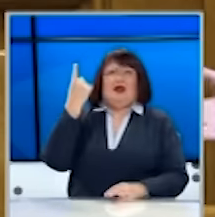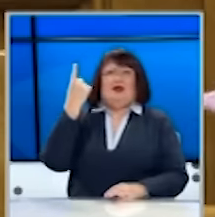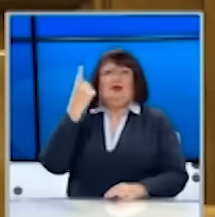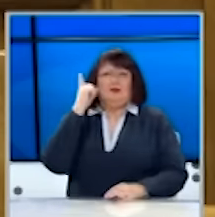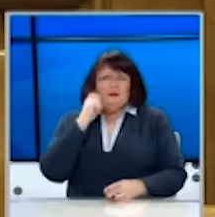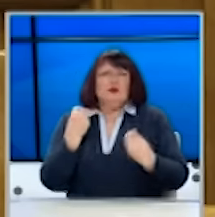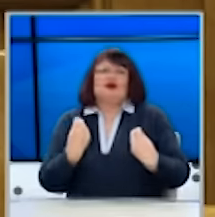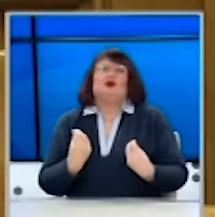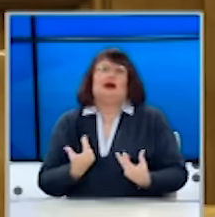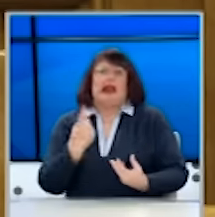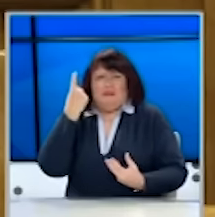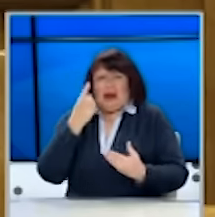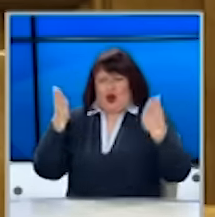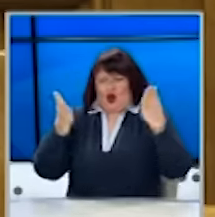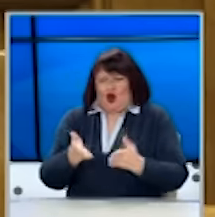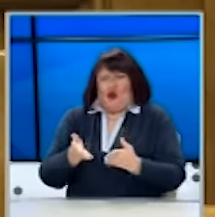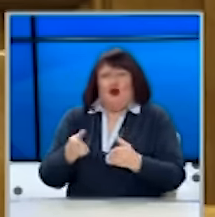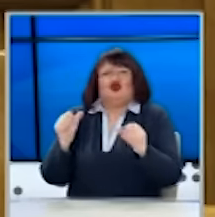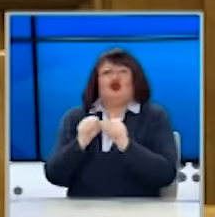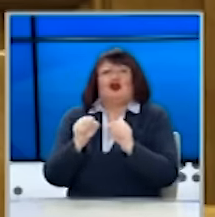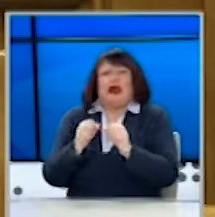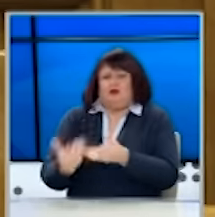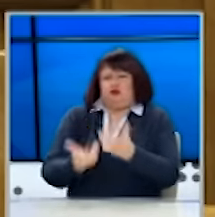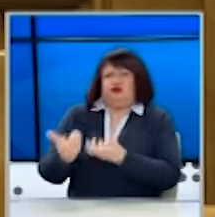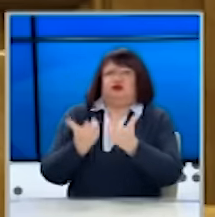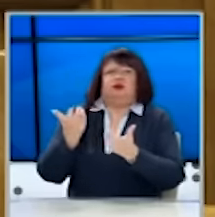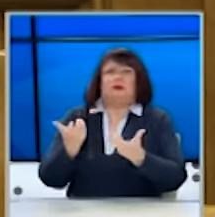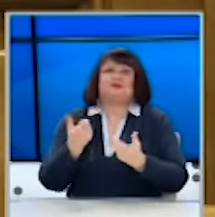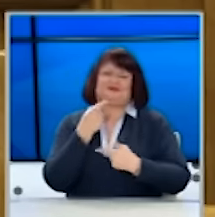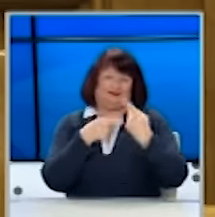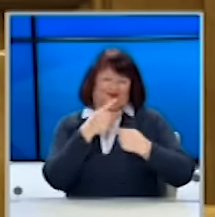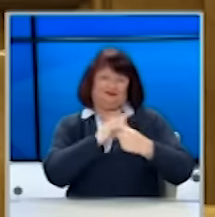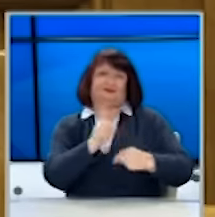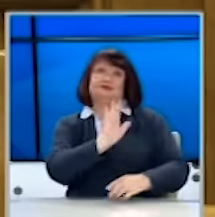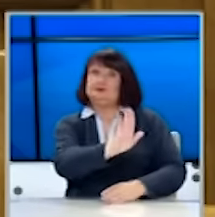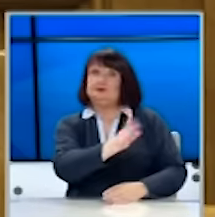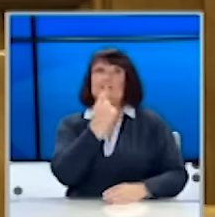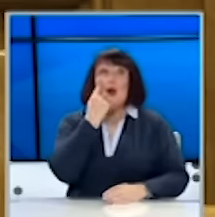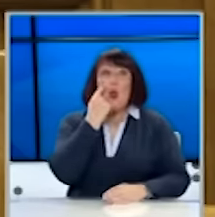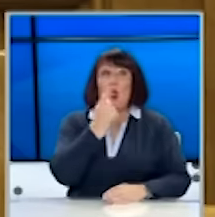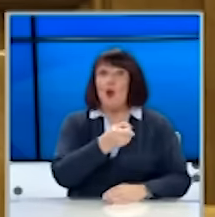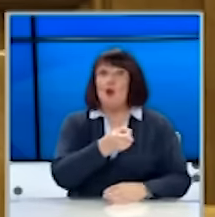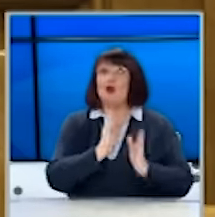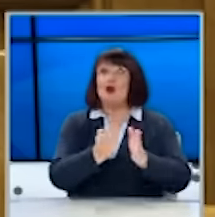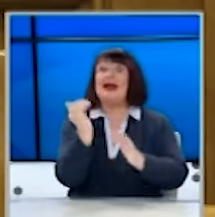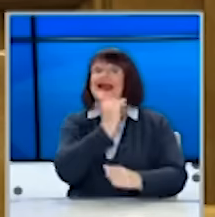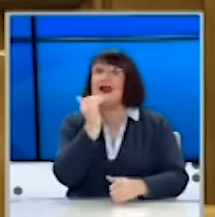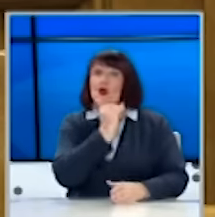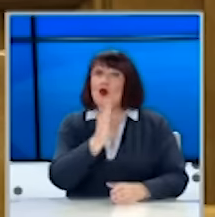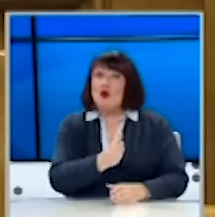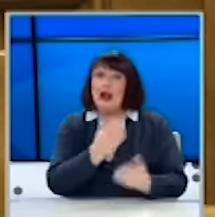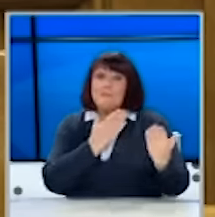ξέρετε πάρα πολύ καλά. Αφήστε λοιπόν δικαιολογίες και κοιτάξτε να προχωρήσετε άμεσα